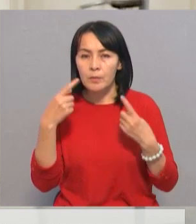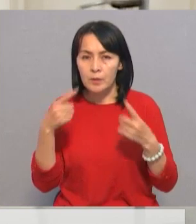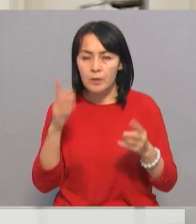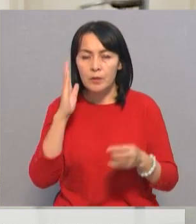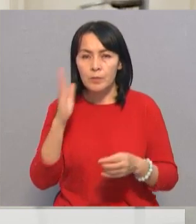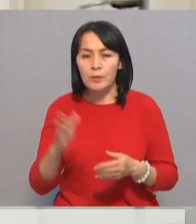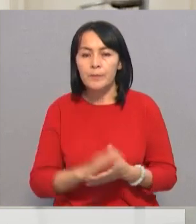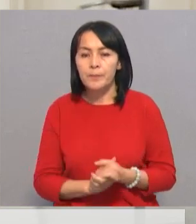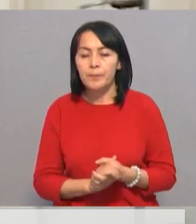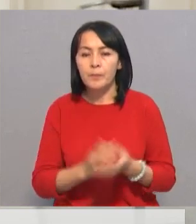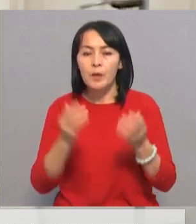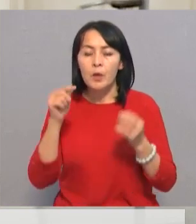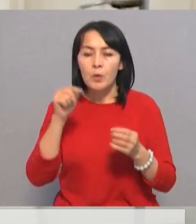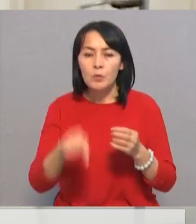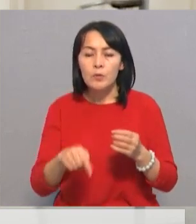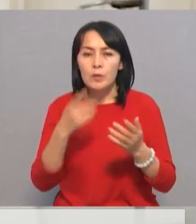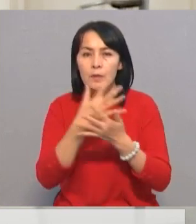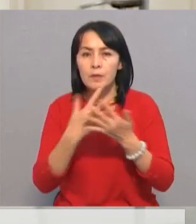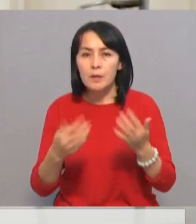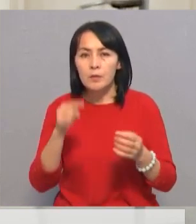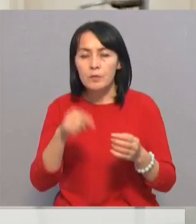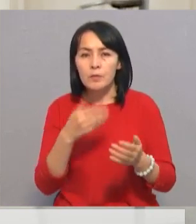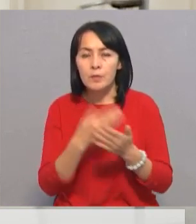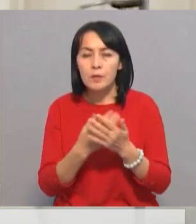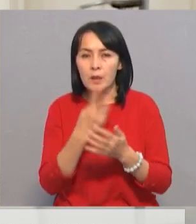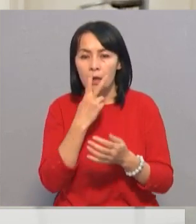болады. Осындай заттар, сосын мына жерде